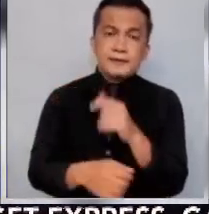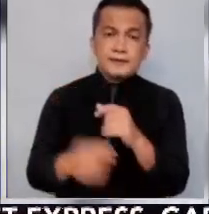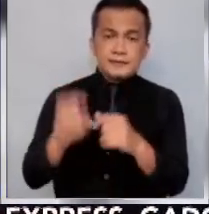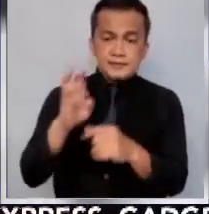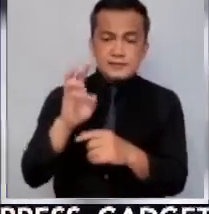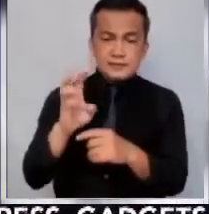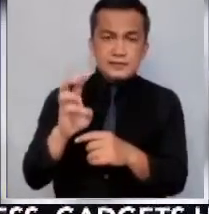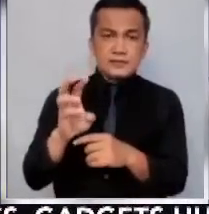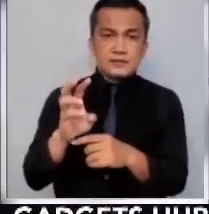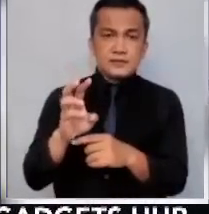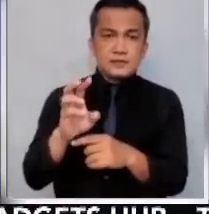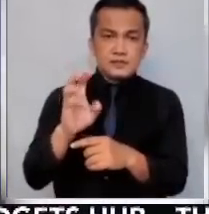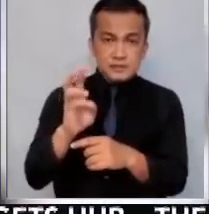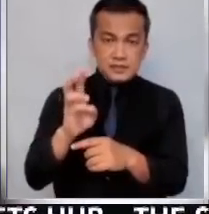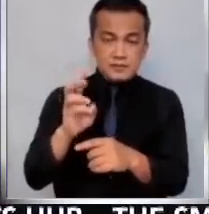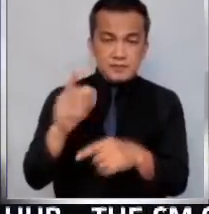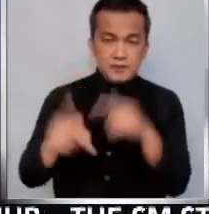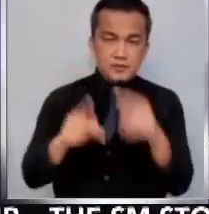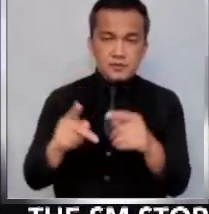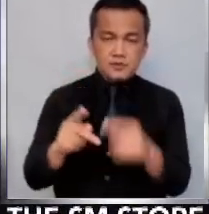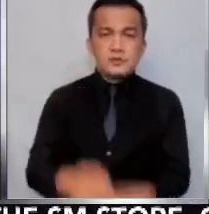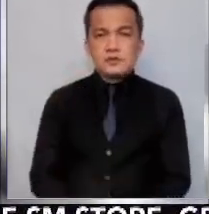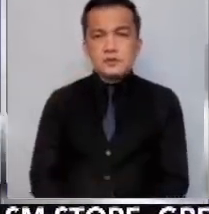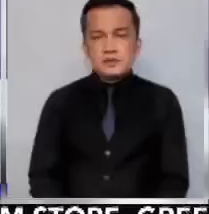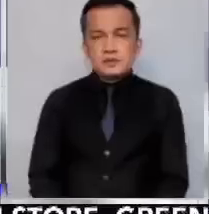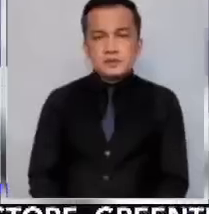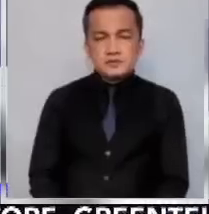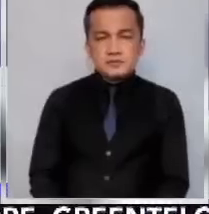160 personalities more or less na